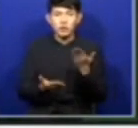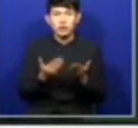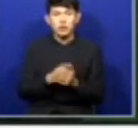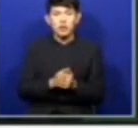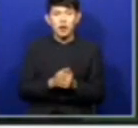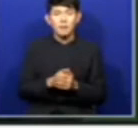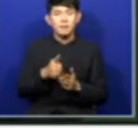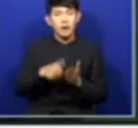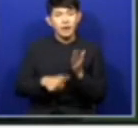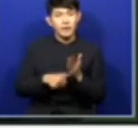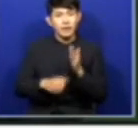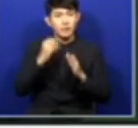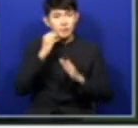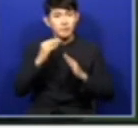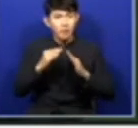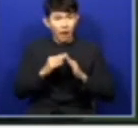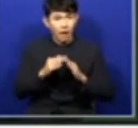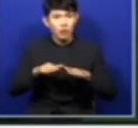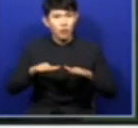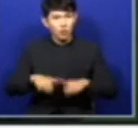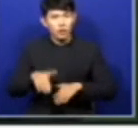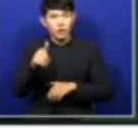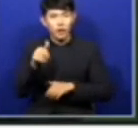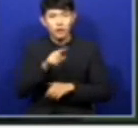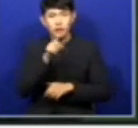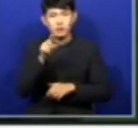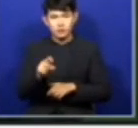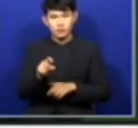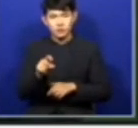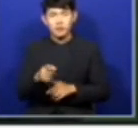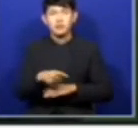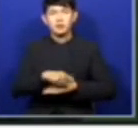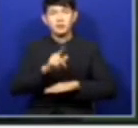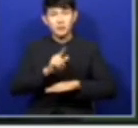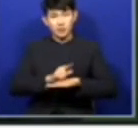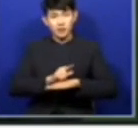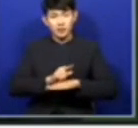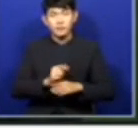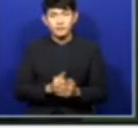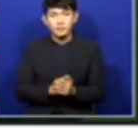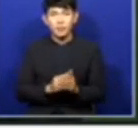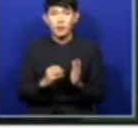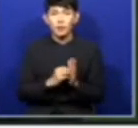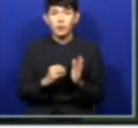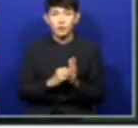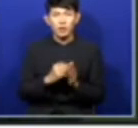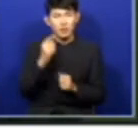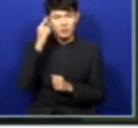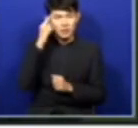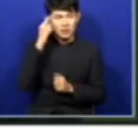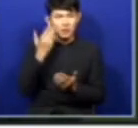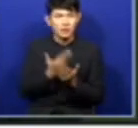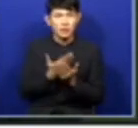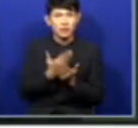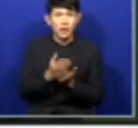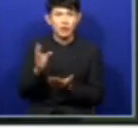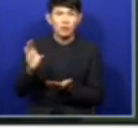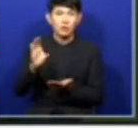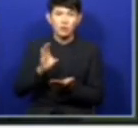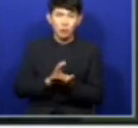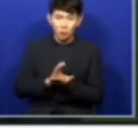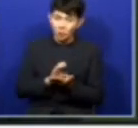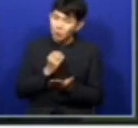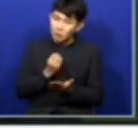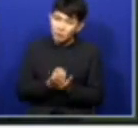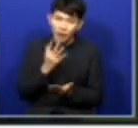รือนเท่านี้เท่านี้ครับท่านประธานครับแทนที่กรุงเทพมหานครจะเอาต้องเอาเงินงบประมาณจำนวนมาก